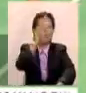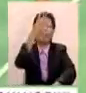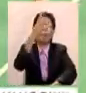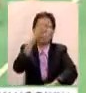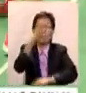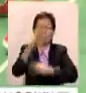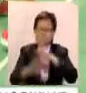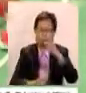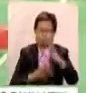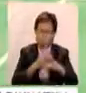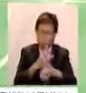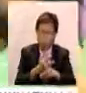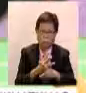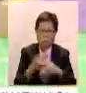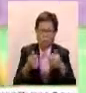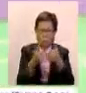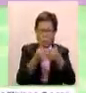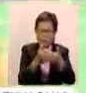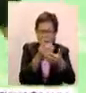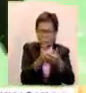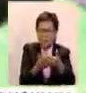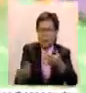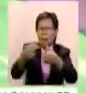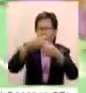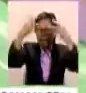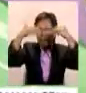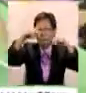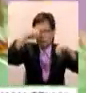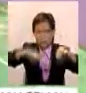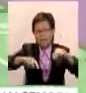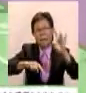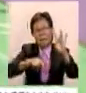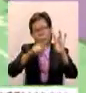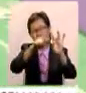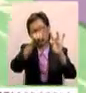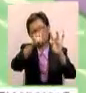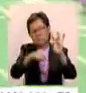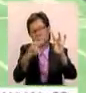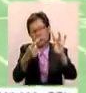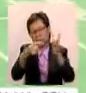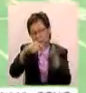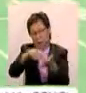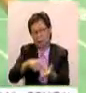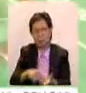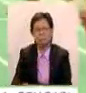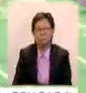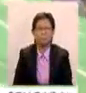Kejohanan terdekat bakal disertai adalah Masters Thailand bermula 8 Januari ini.